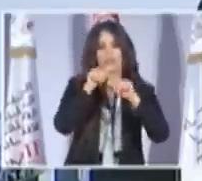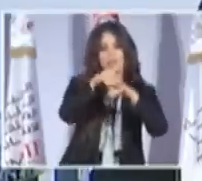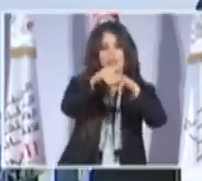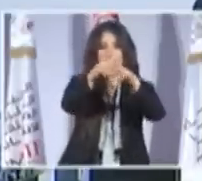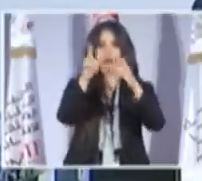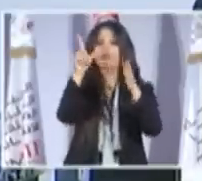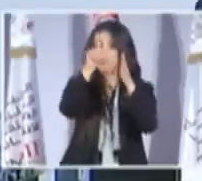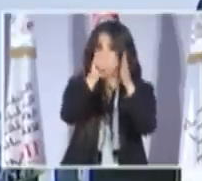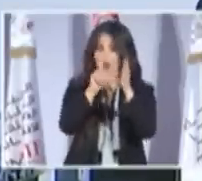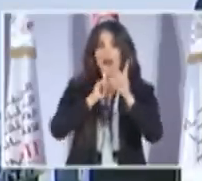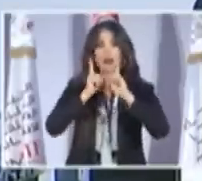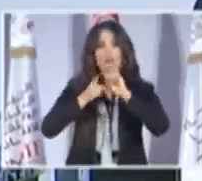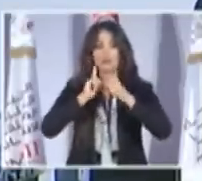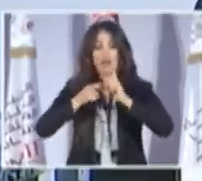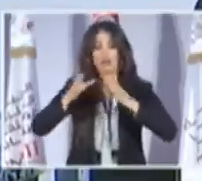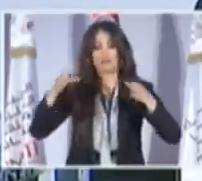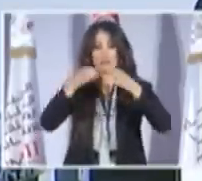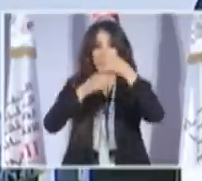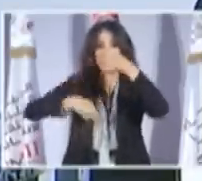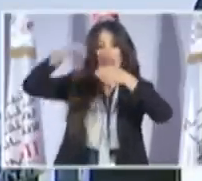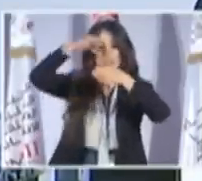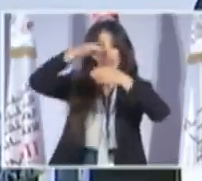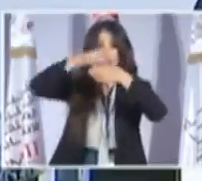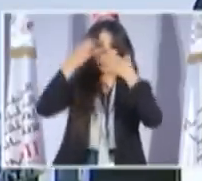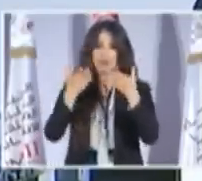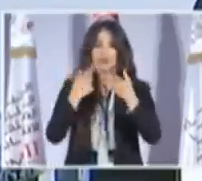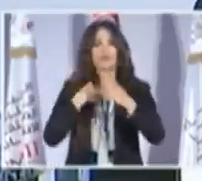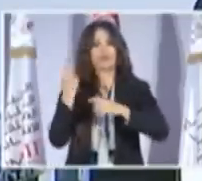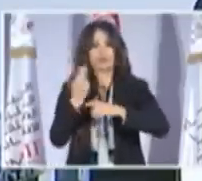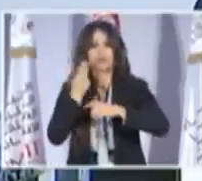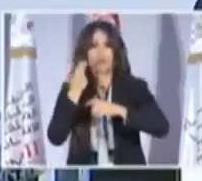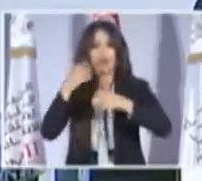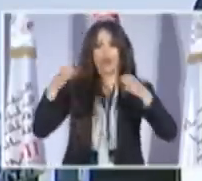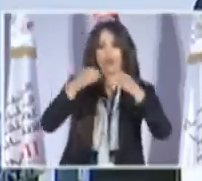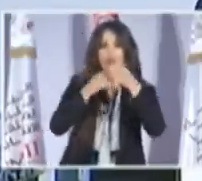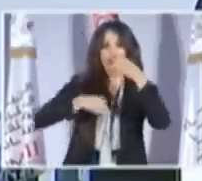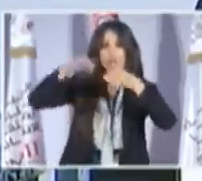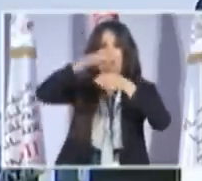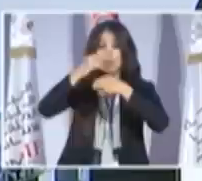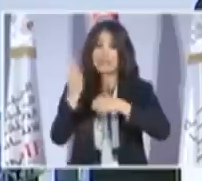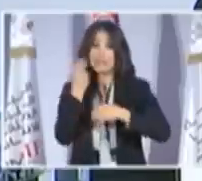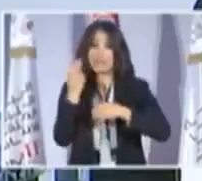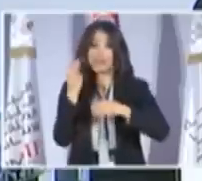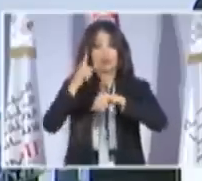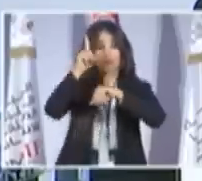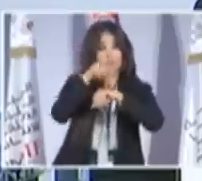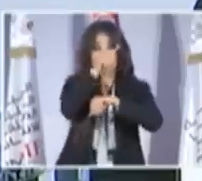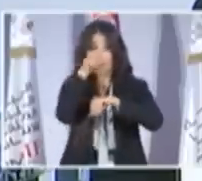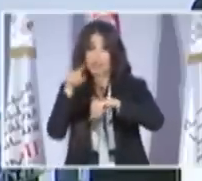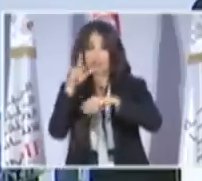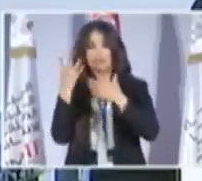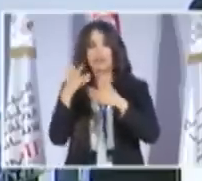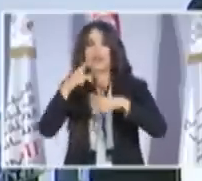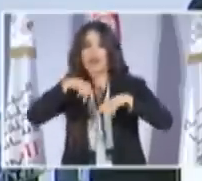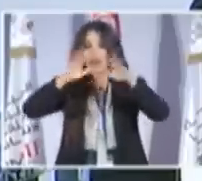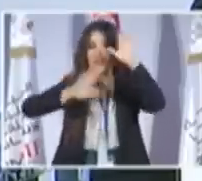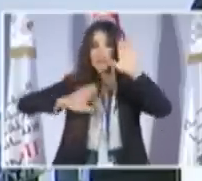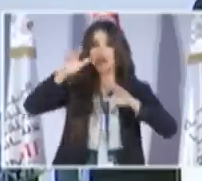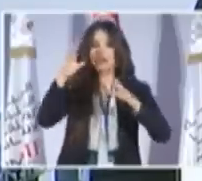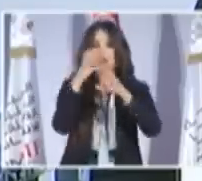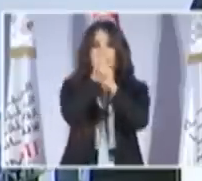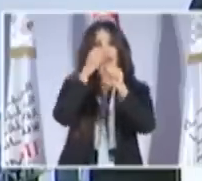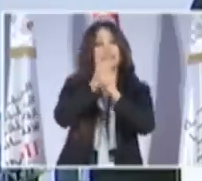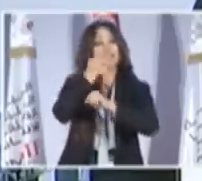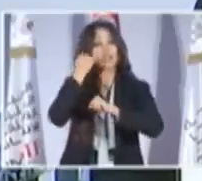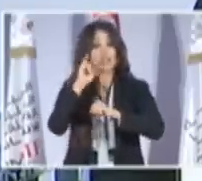للانتخابات وانه لا يمكن للهيئه ان تغير النتائج بالغاء نتائج الفائزين الا اذا